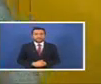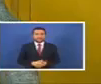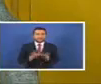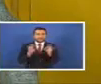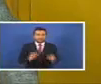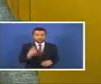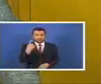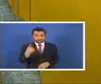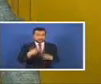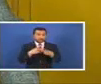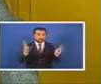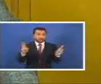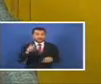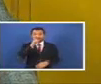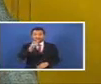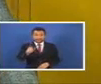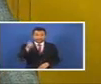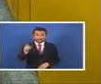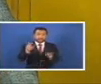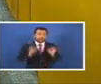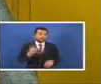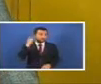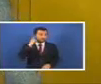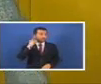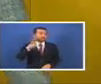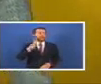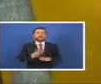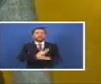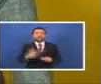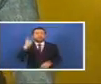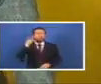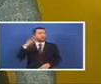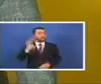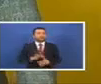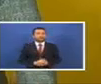böyle bir bağımsız ses henüz duyamadık. Niye duyamadık?